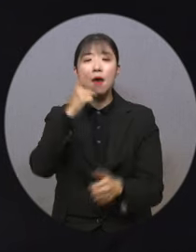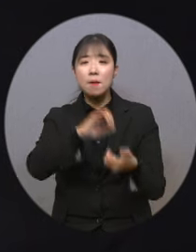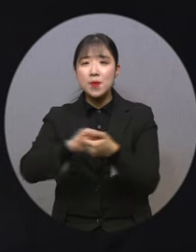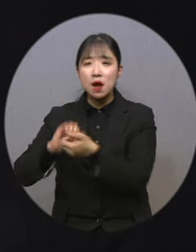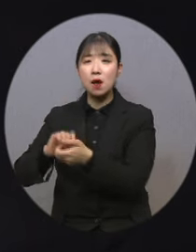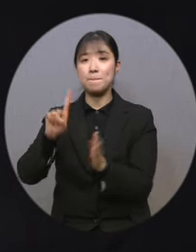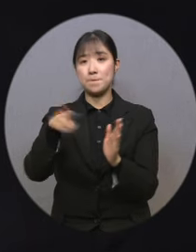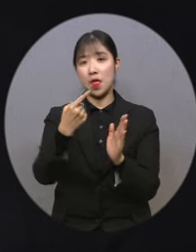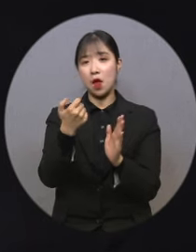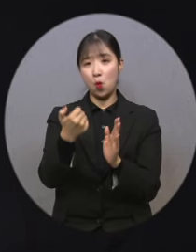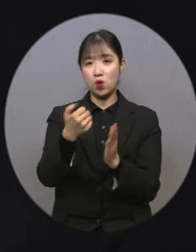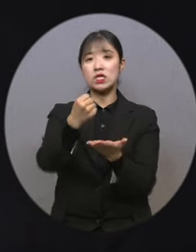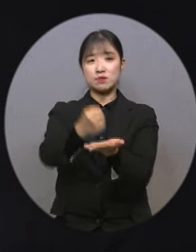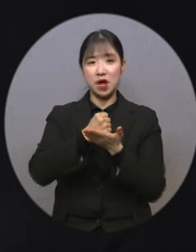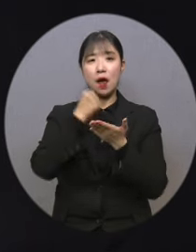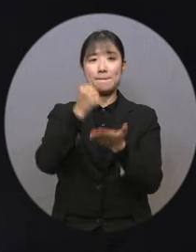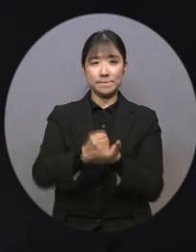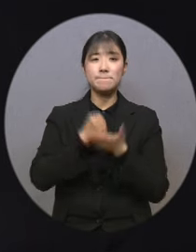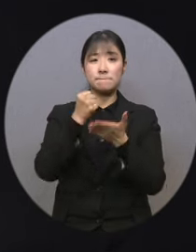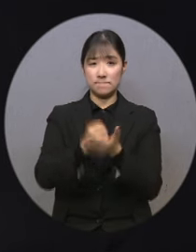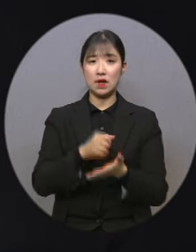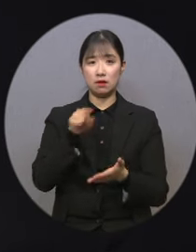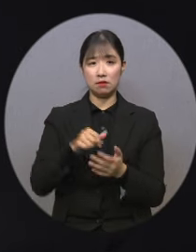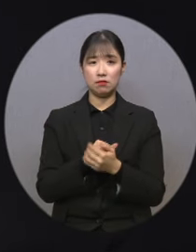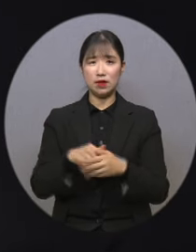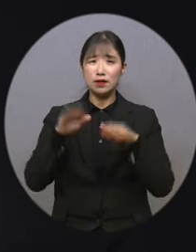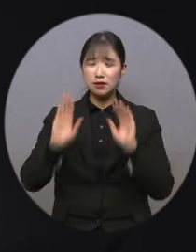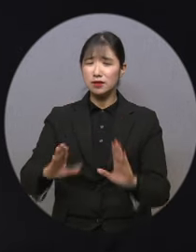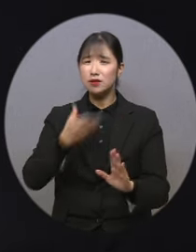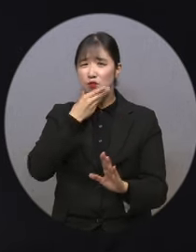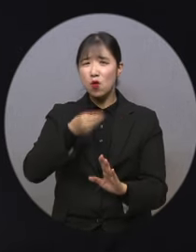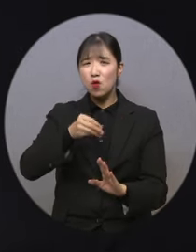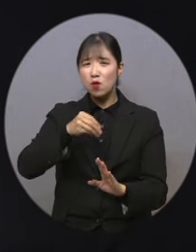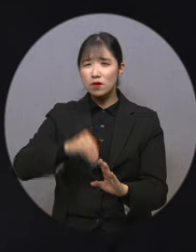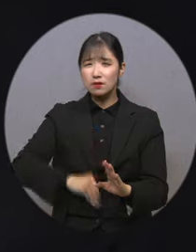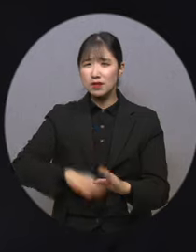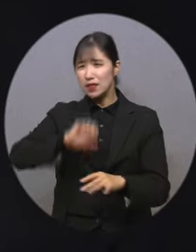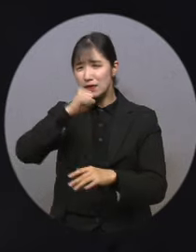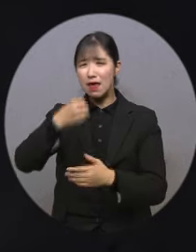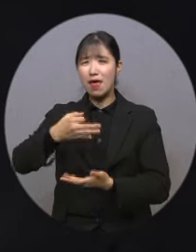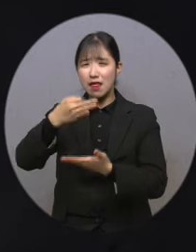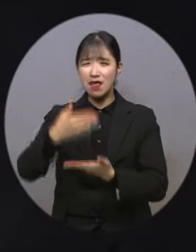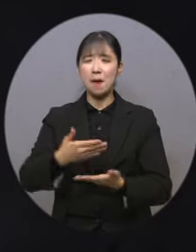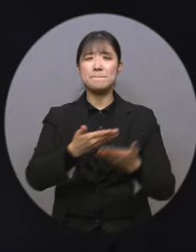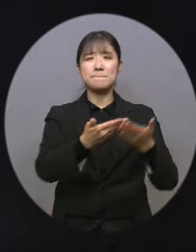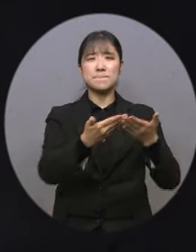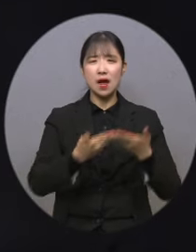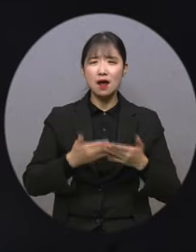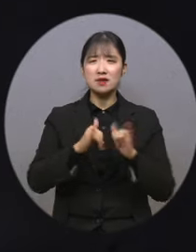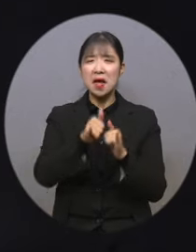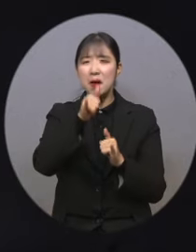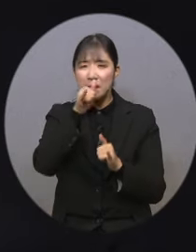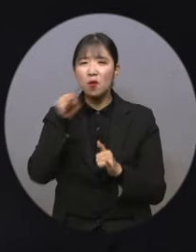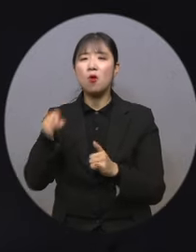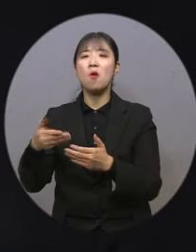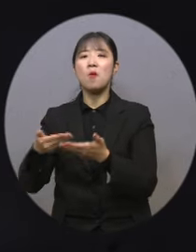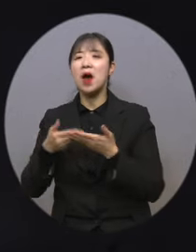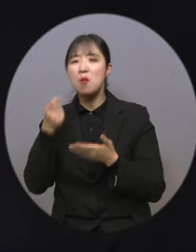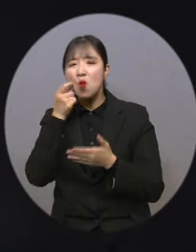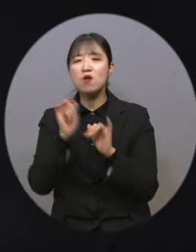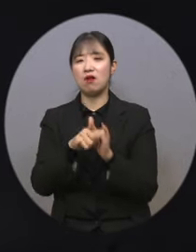안 찍히면 이건 지금 복지에서 난 그렇습니다 받는 사람이고 안 받는 합니까 관심이 없어요